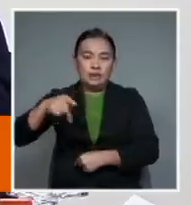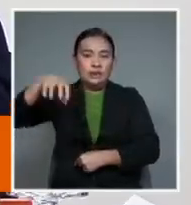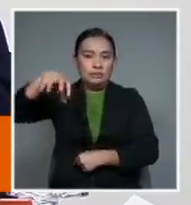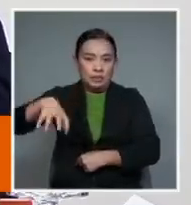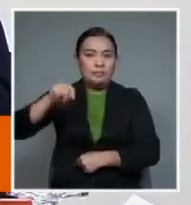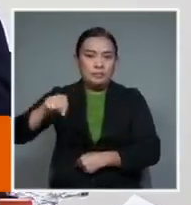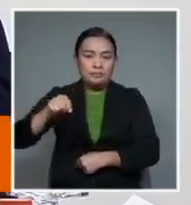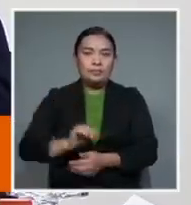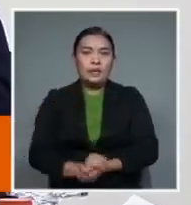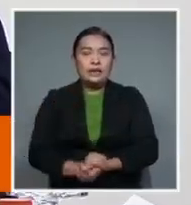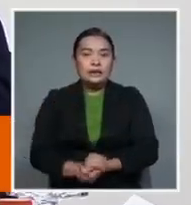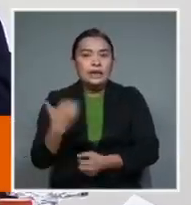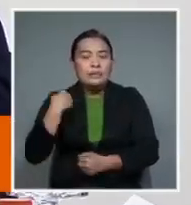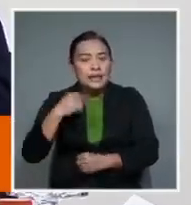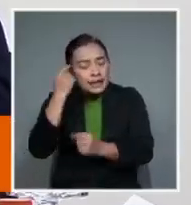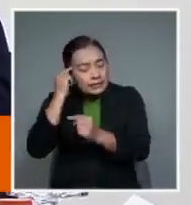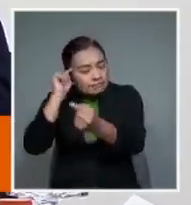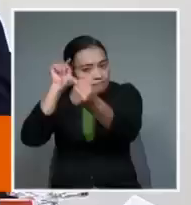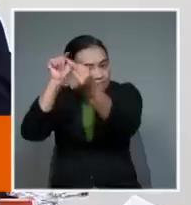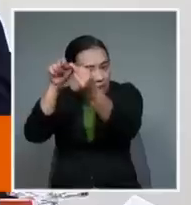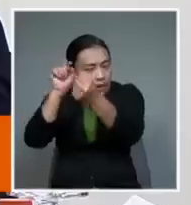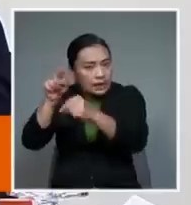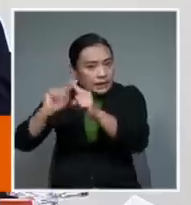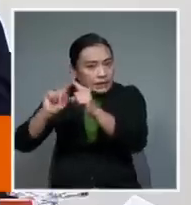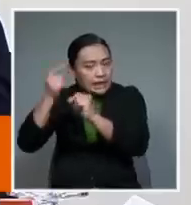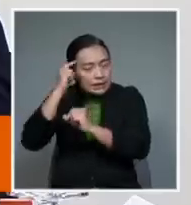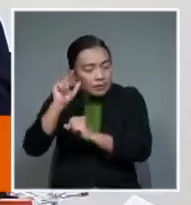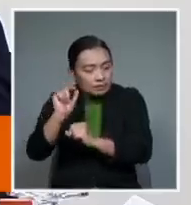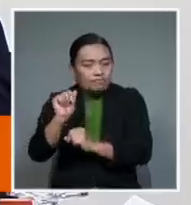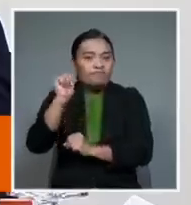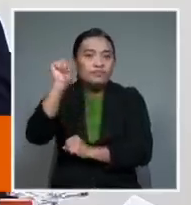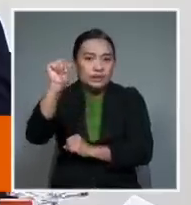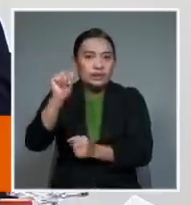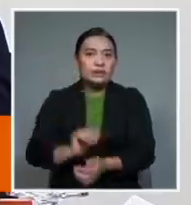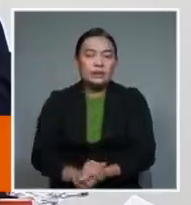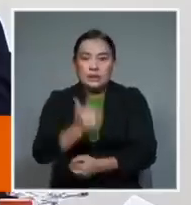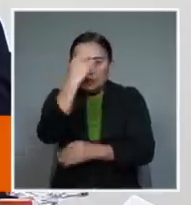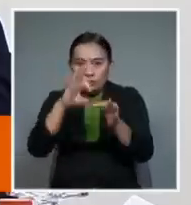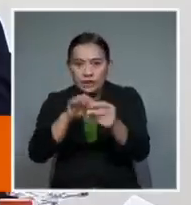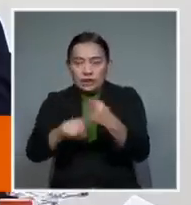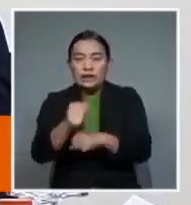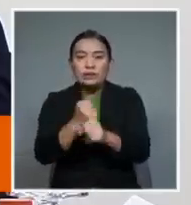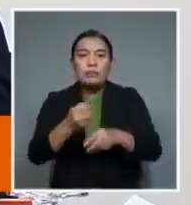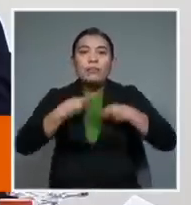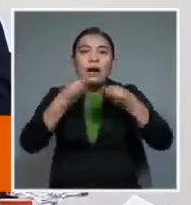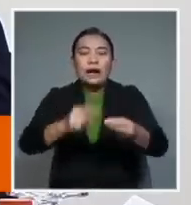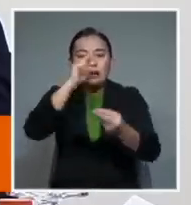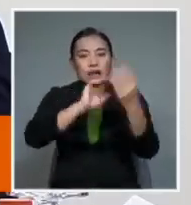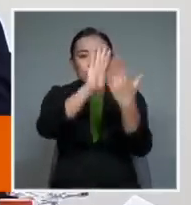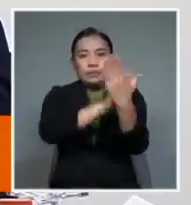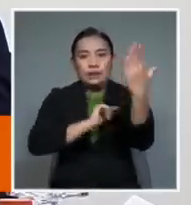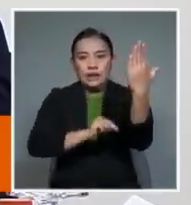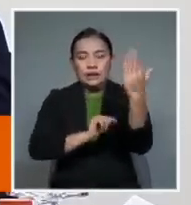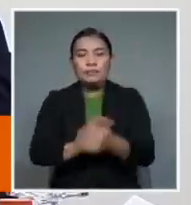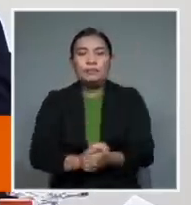ซึ่งท่านมีวิสัยทัศน์อันเรียกว่าดีอย่างมากๆในการที่จะทำให้ประเทศของเราเนี่ยร